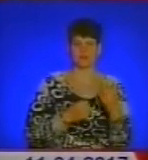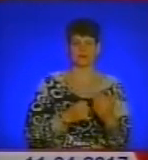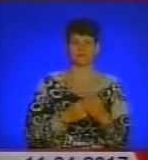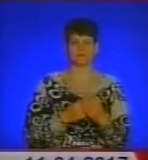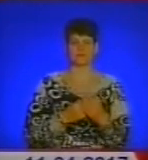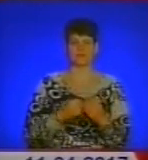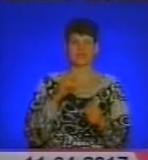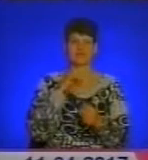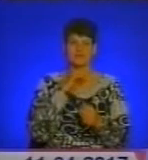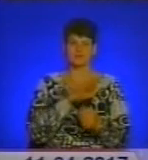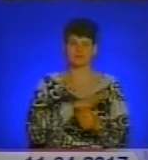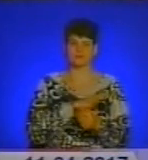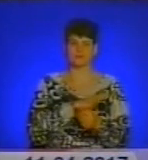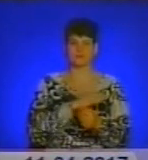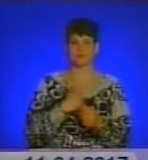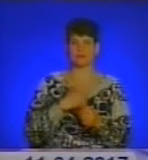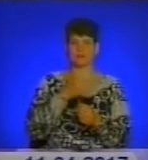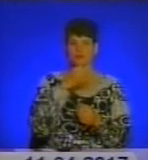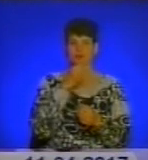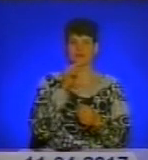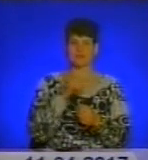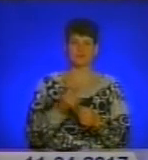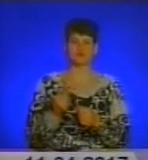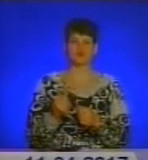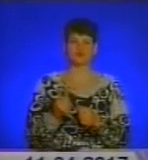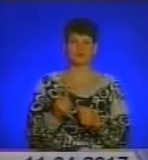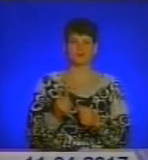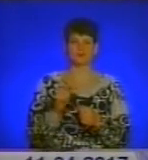Івано-Франківську і в Чернівцях. Мені подобається тим, що тут